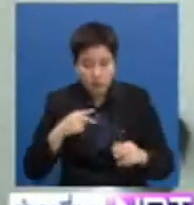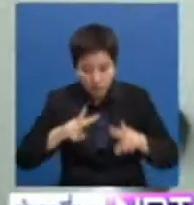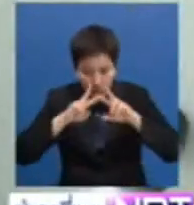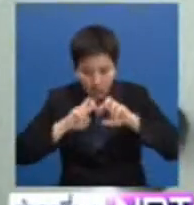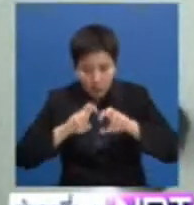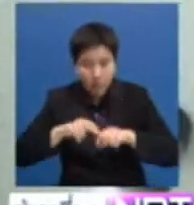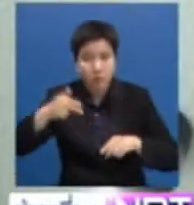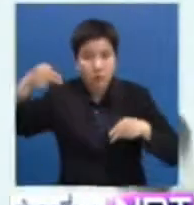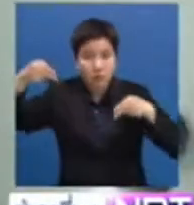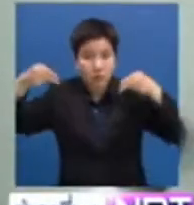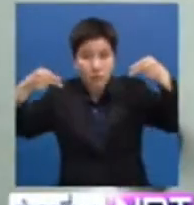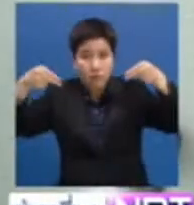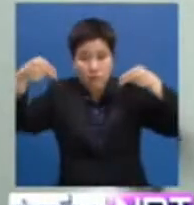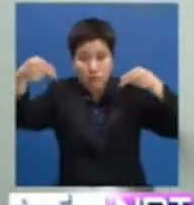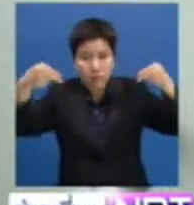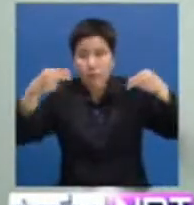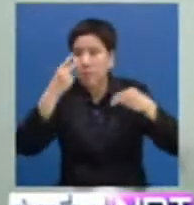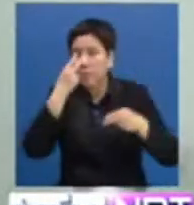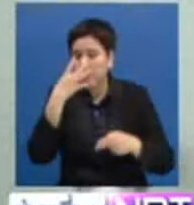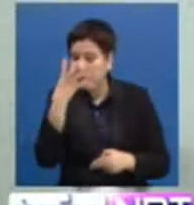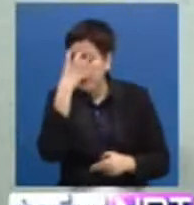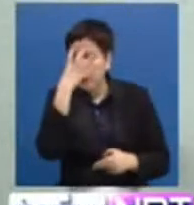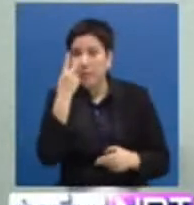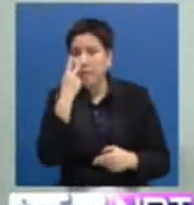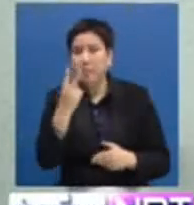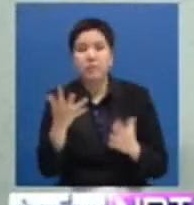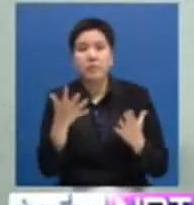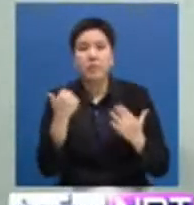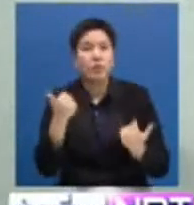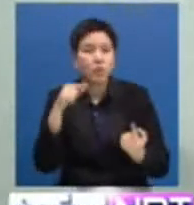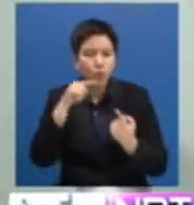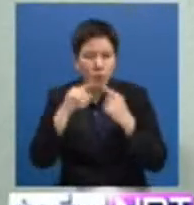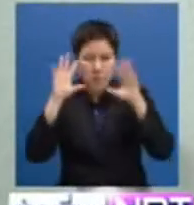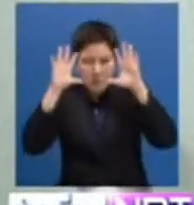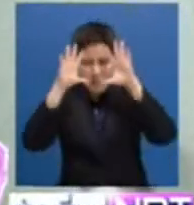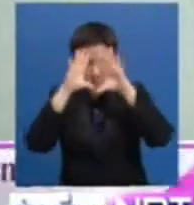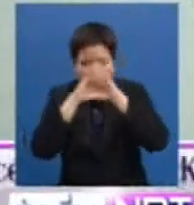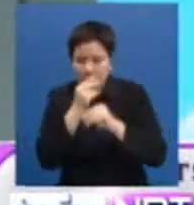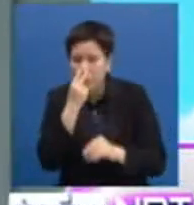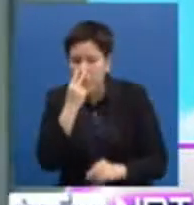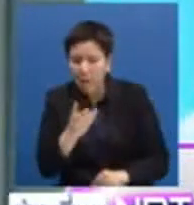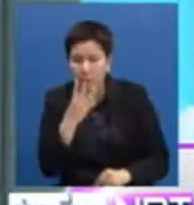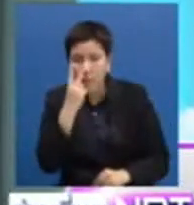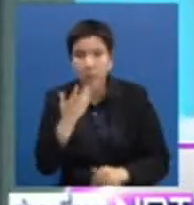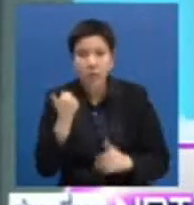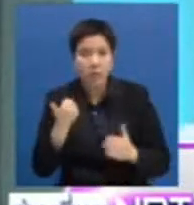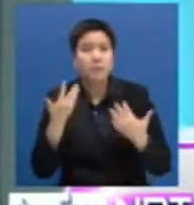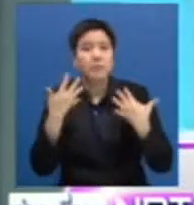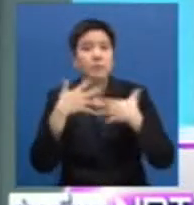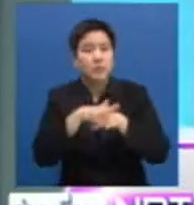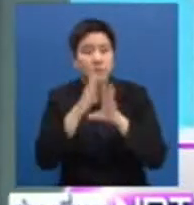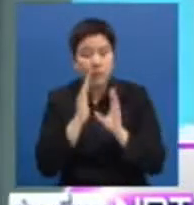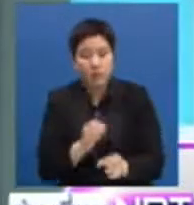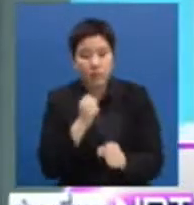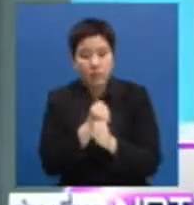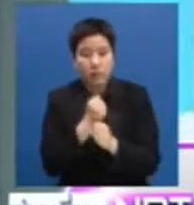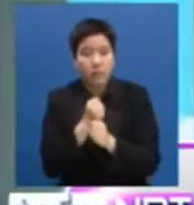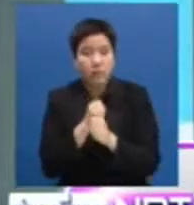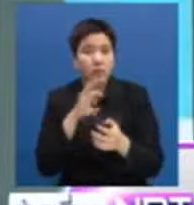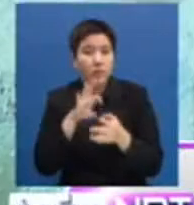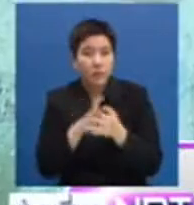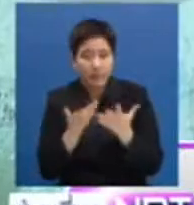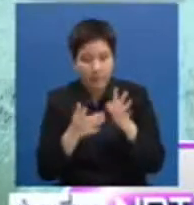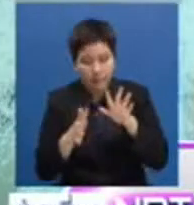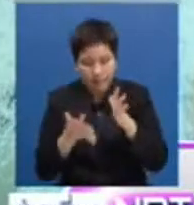กล้องโทรทรรศน์วงจรปิดไม่เห็นหน้าคนร้ายเนื่องจากเป็นจุดที่มืดมากเบื้องต้นตำรวจได้ประสานไปอย่างเจ้าหน้าที่ชุดวิทยาการ